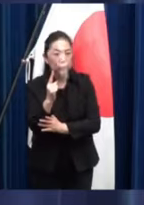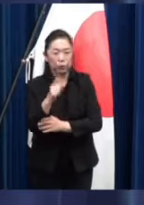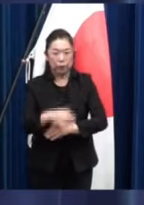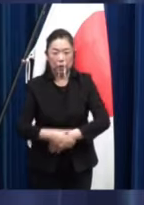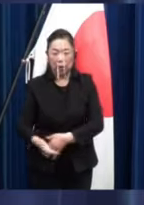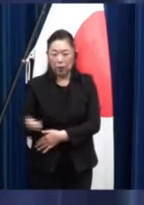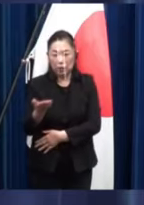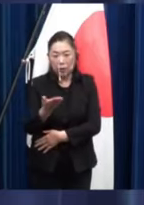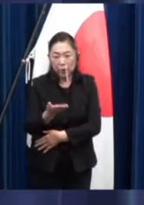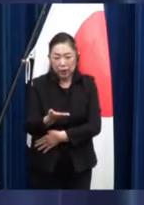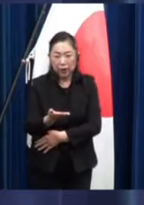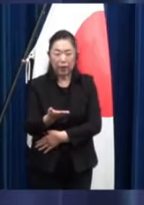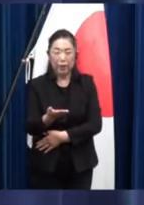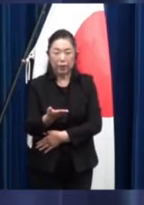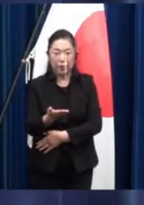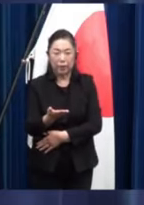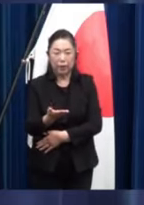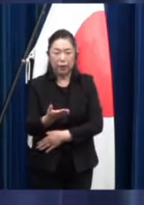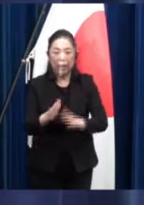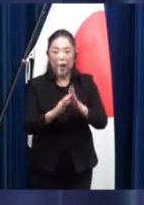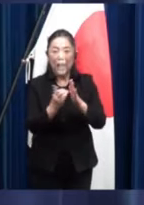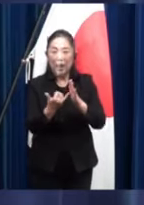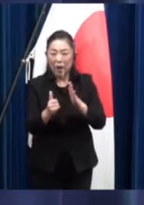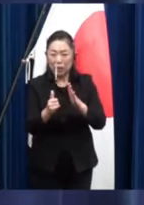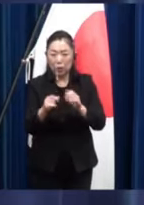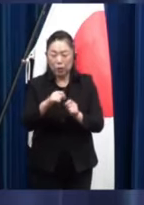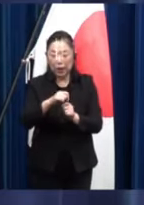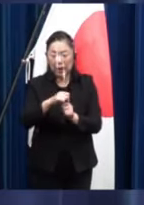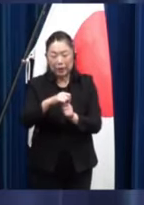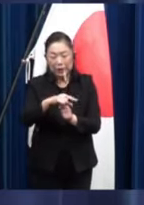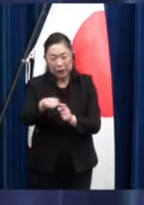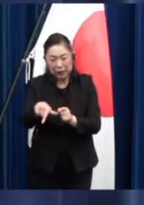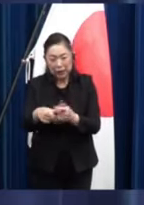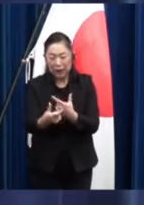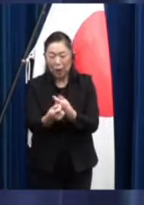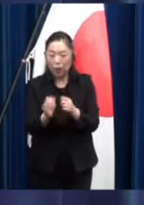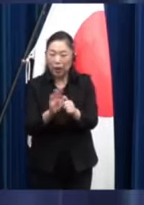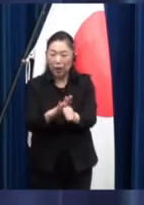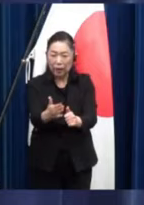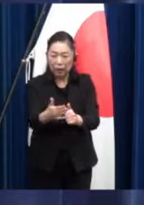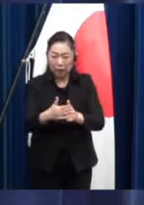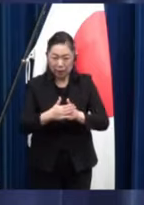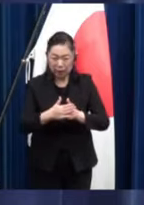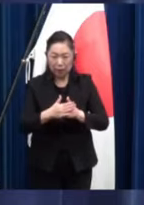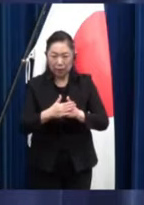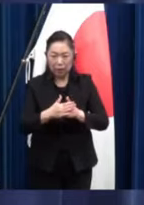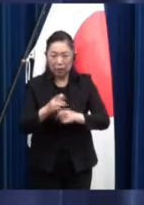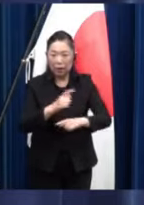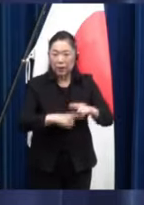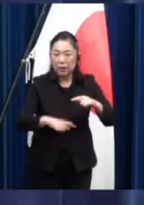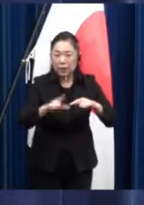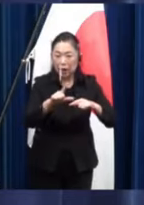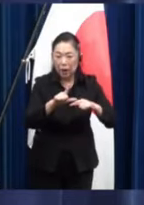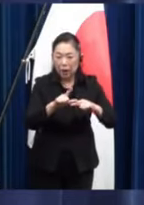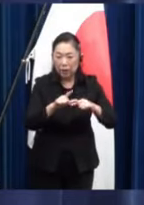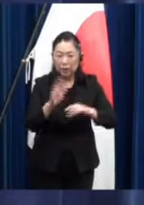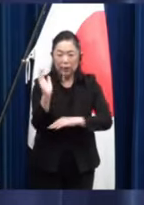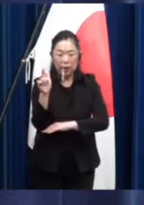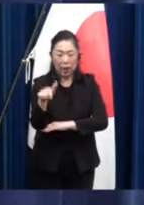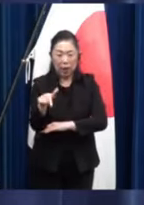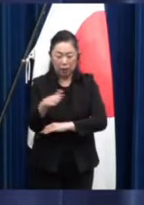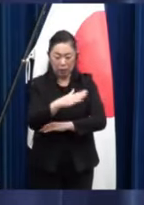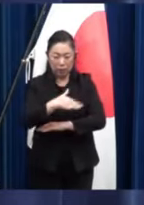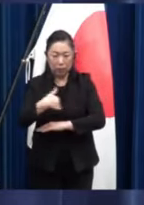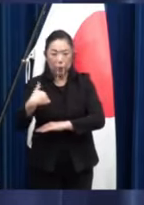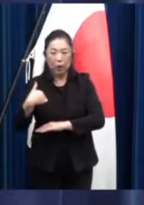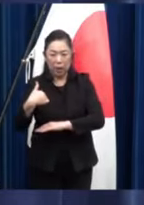そして家族地域でお互いに助け合う、その上で政府がセ